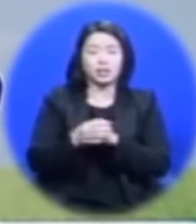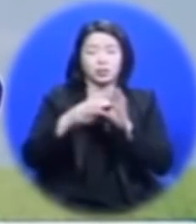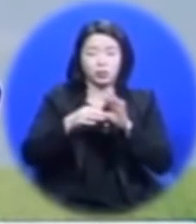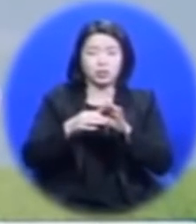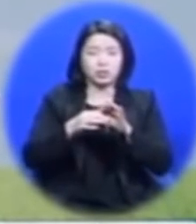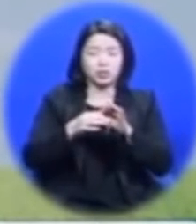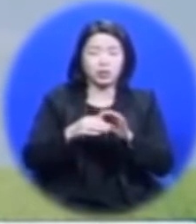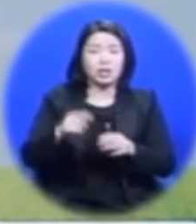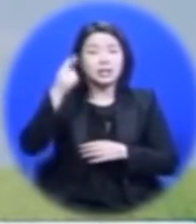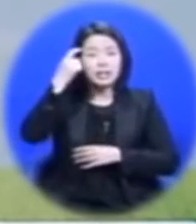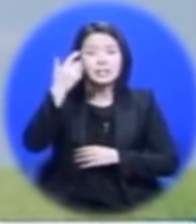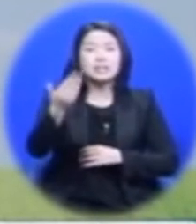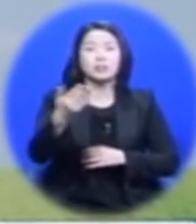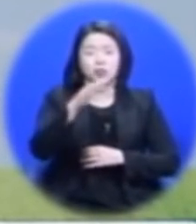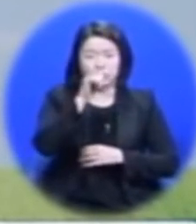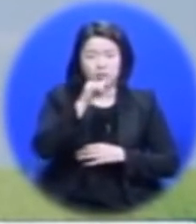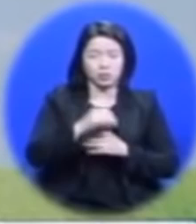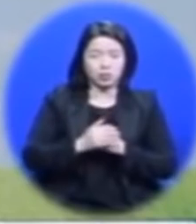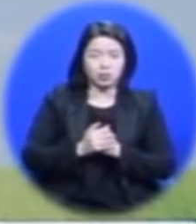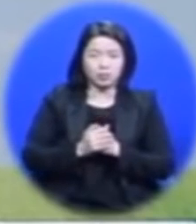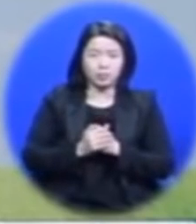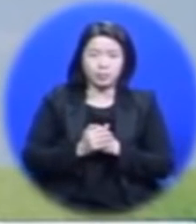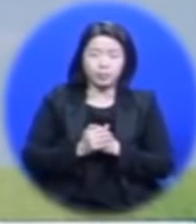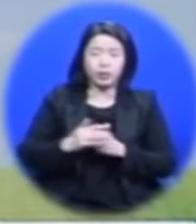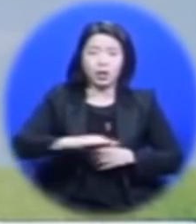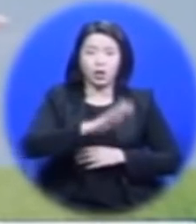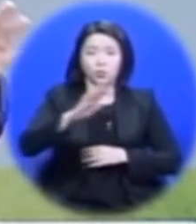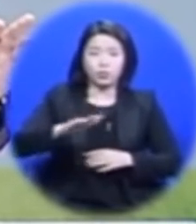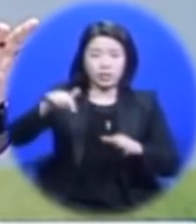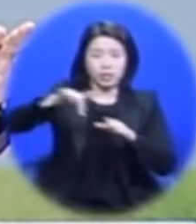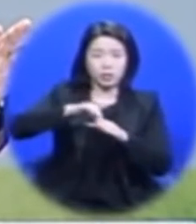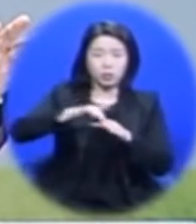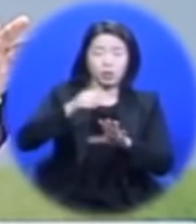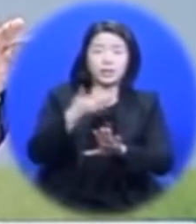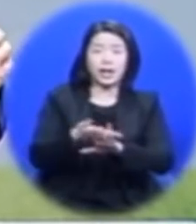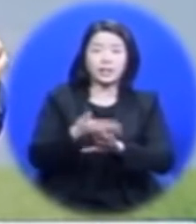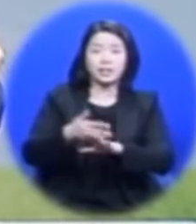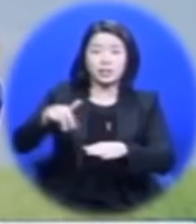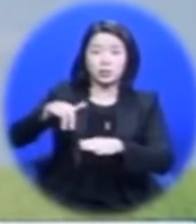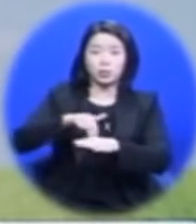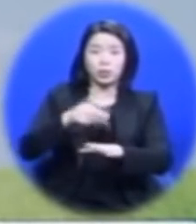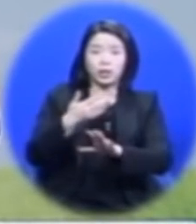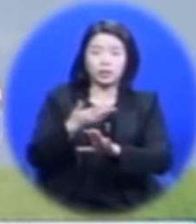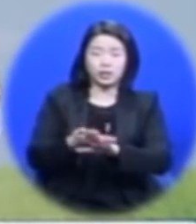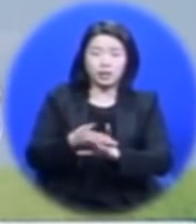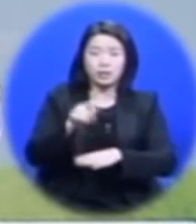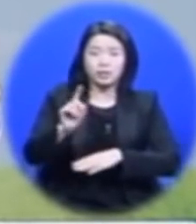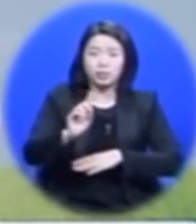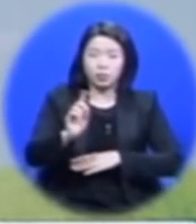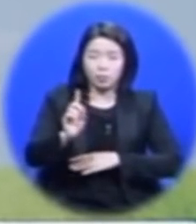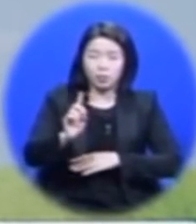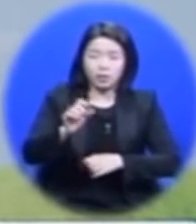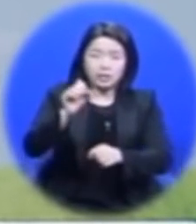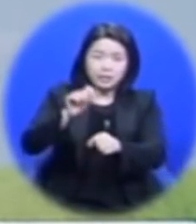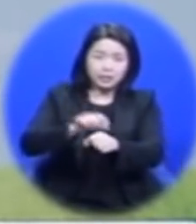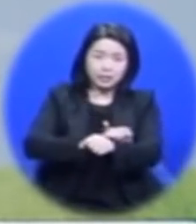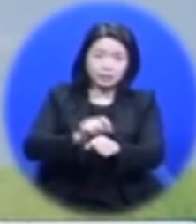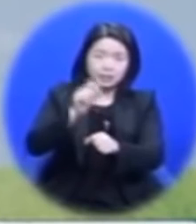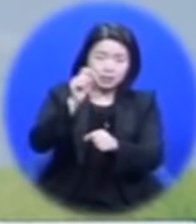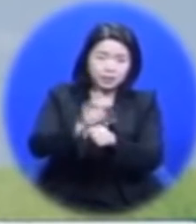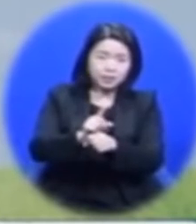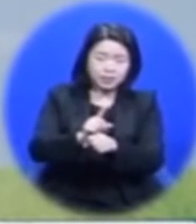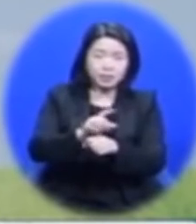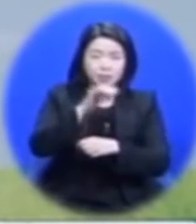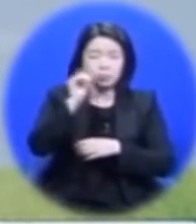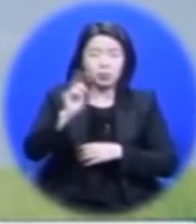질문을 던지더라고요. 우리 기독교가 다른 종교와 다른 것이 정말